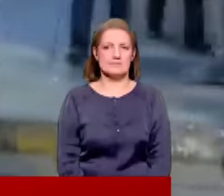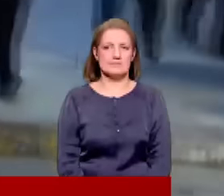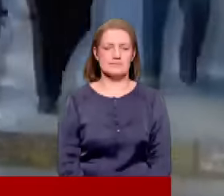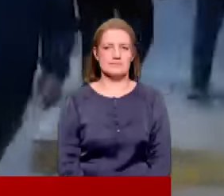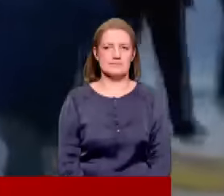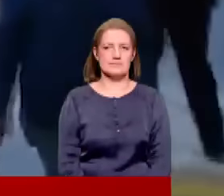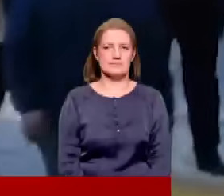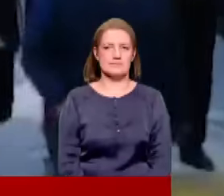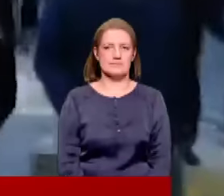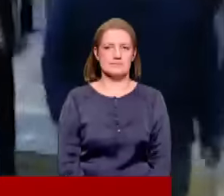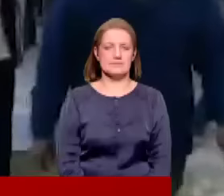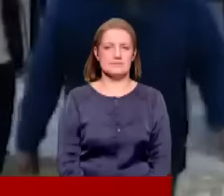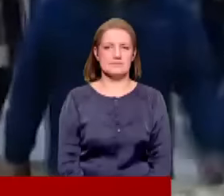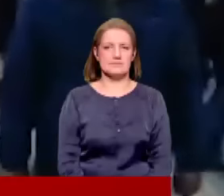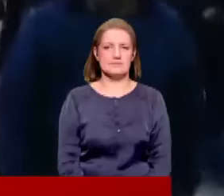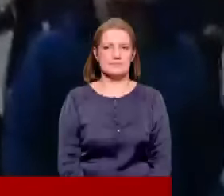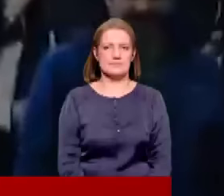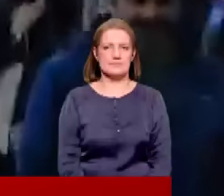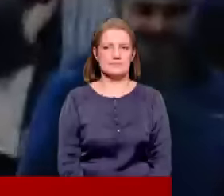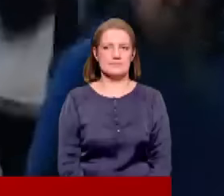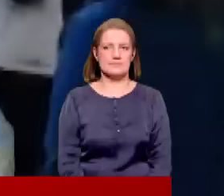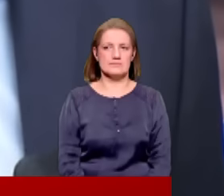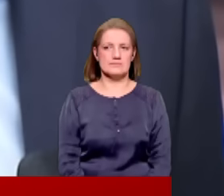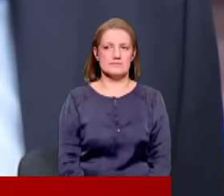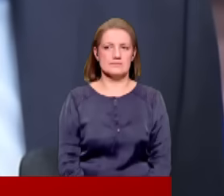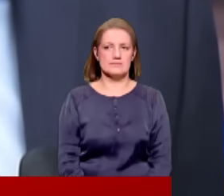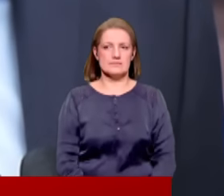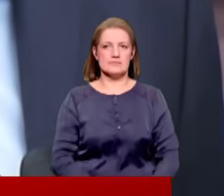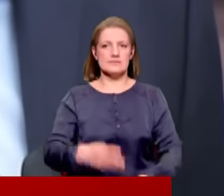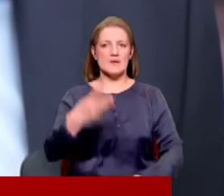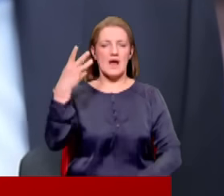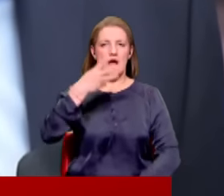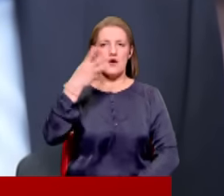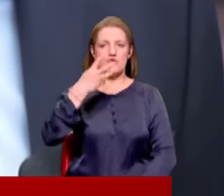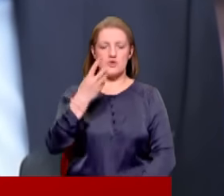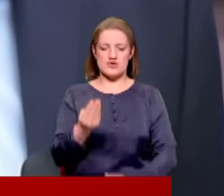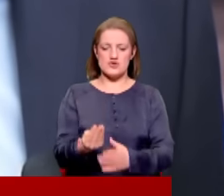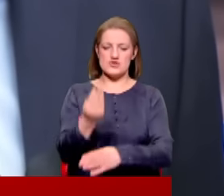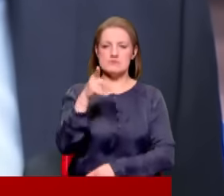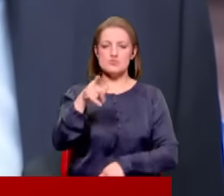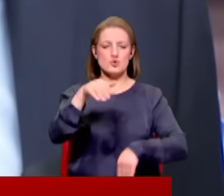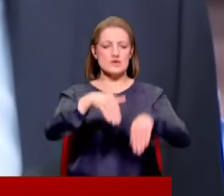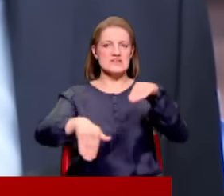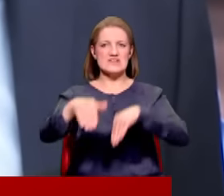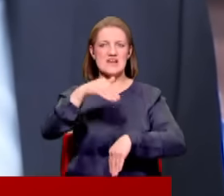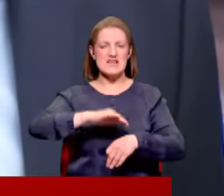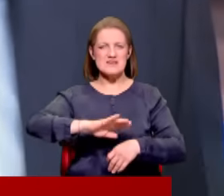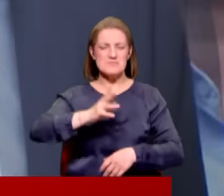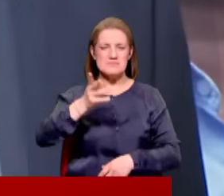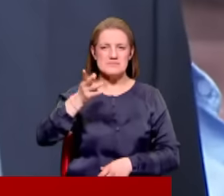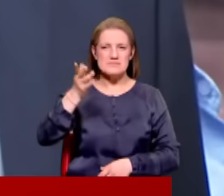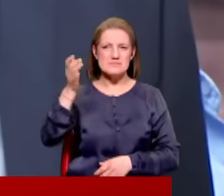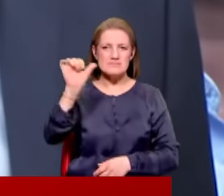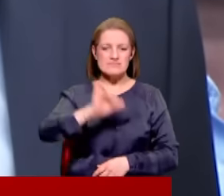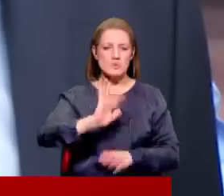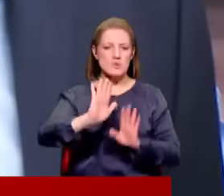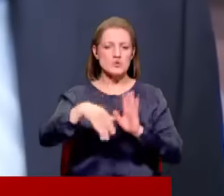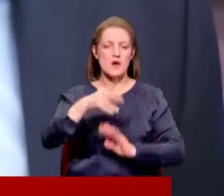Erdoğan çıktı, bu bu seçim hezimetinden sonra